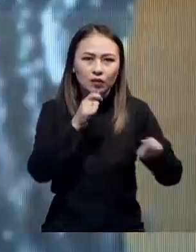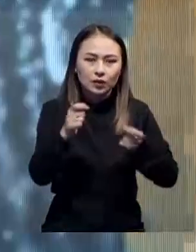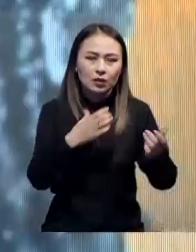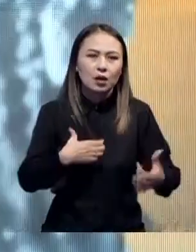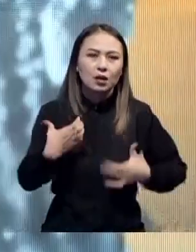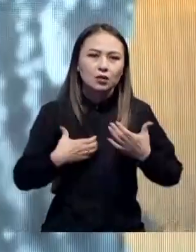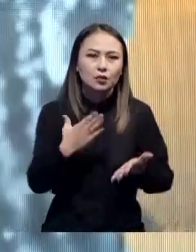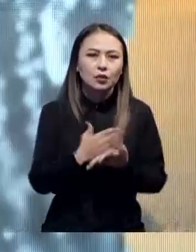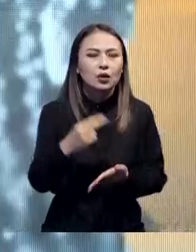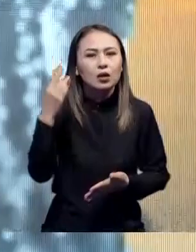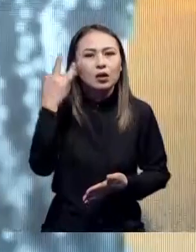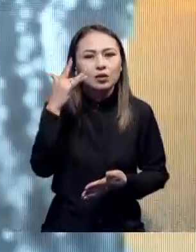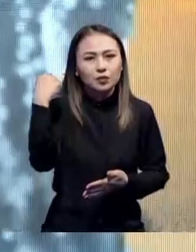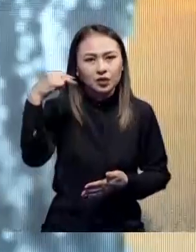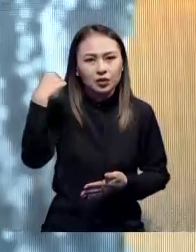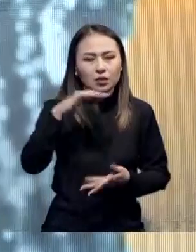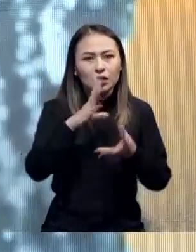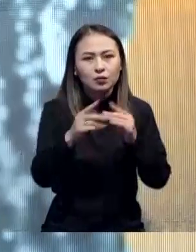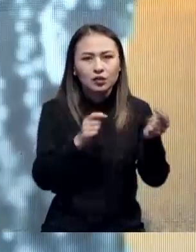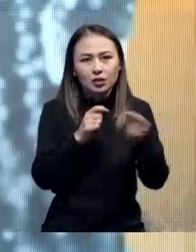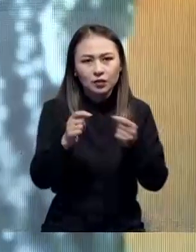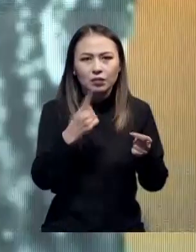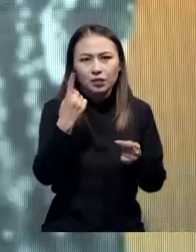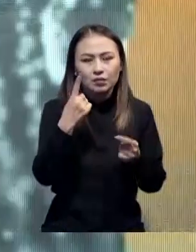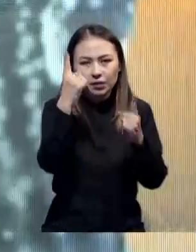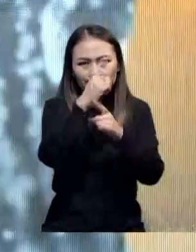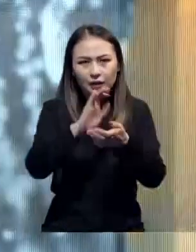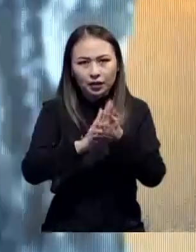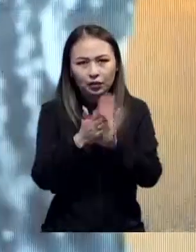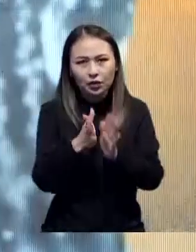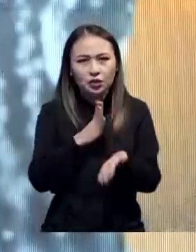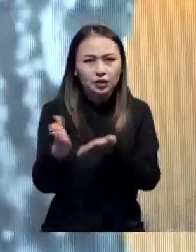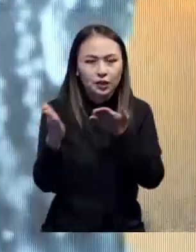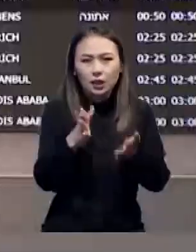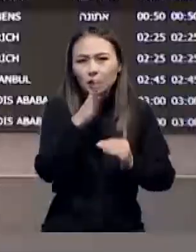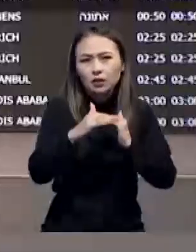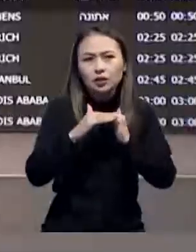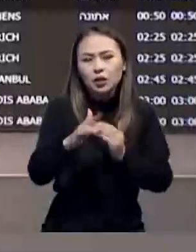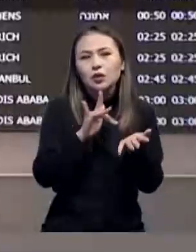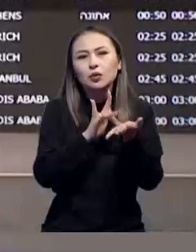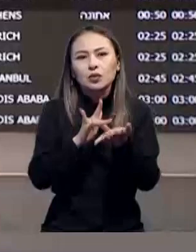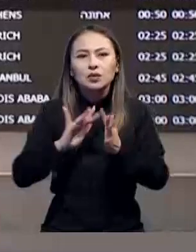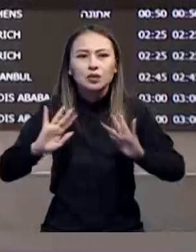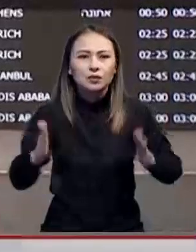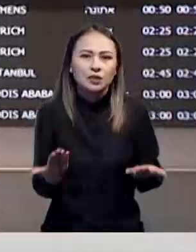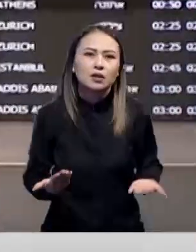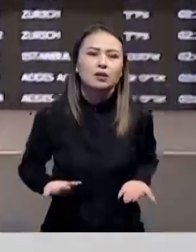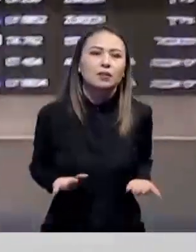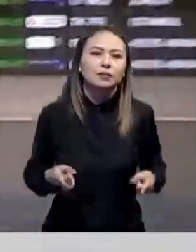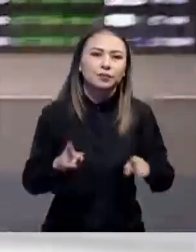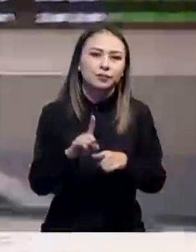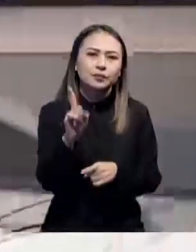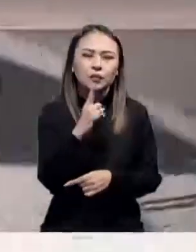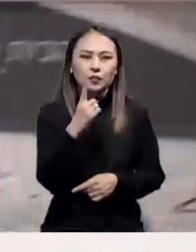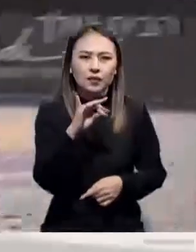халықаралық қауымдастықты алаңдатып отыр. АқШ президентінің әкімшілігі тараптарды бір мәмілеге келуге шақырды. Елдегі жағдай туризм саласына